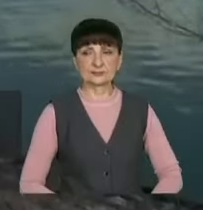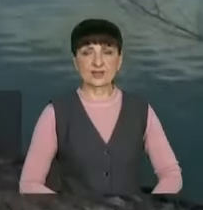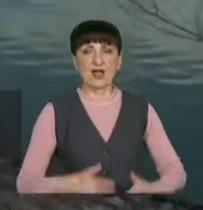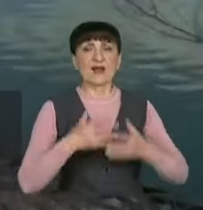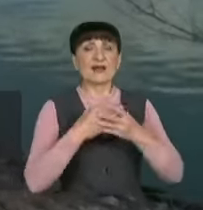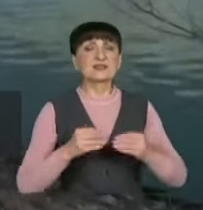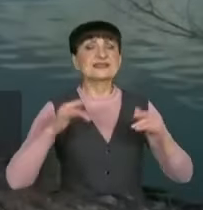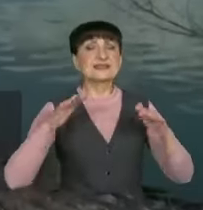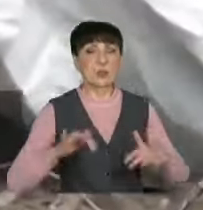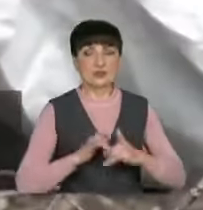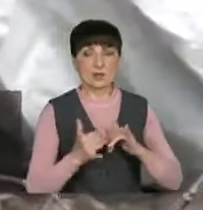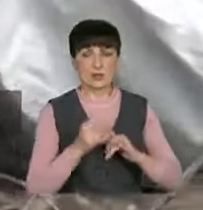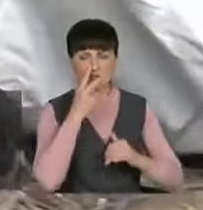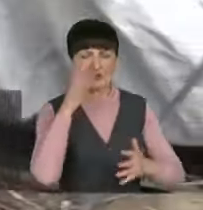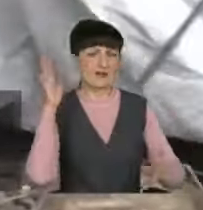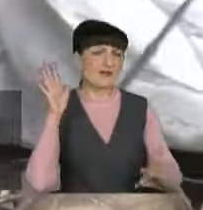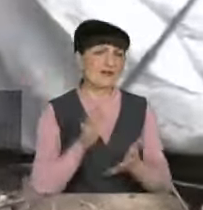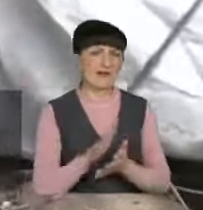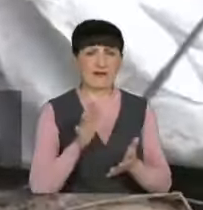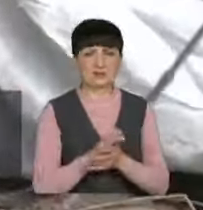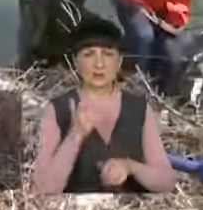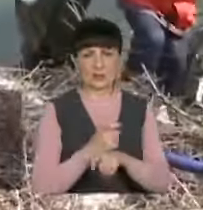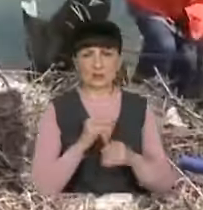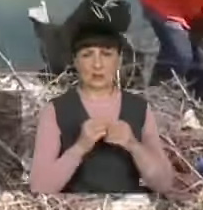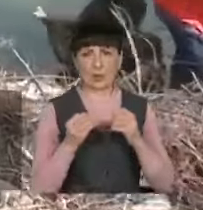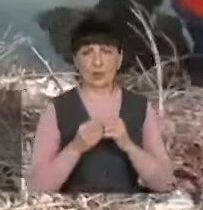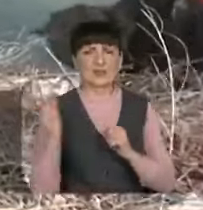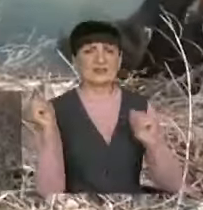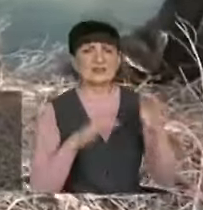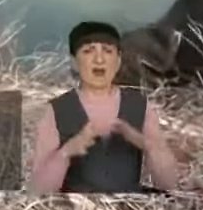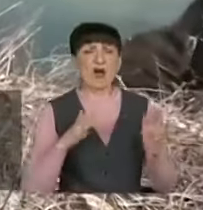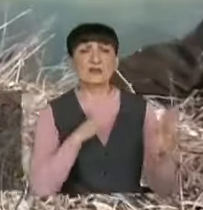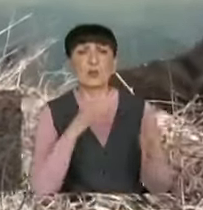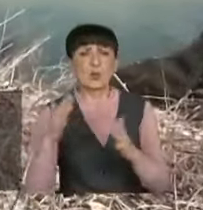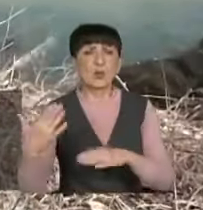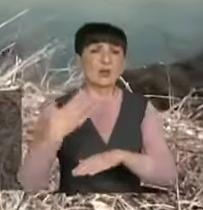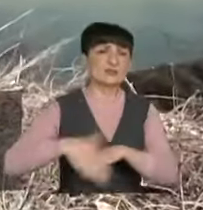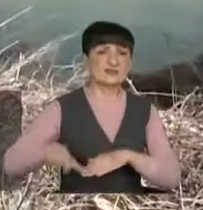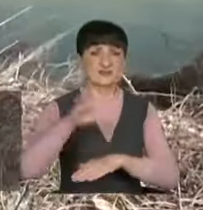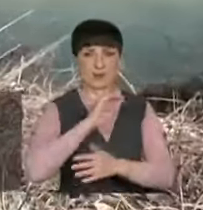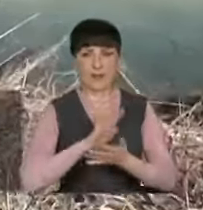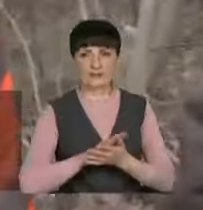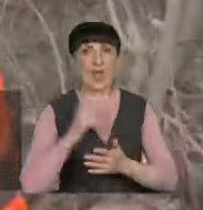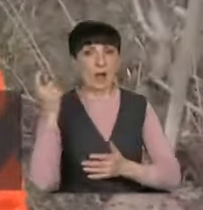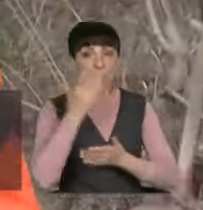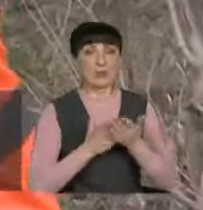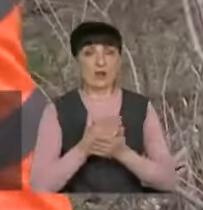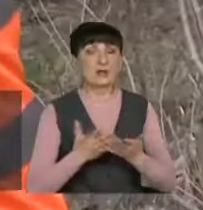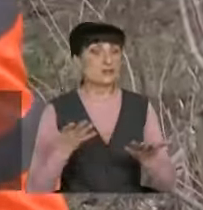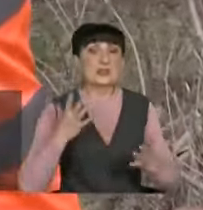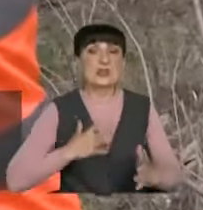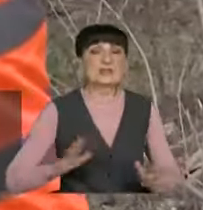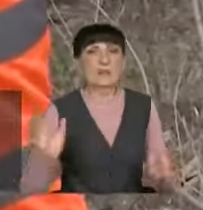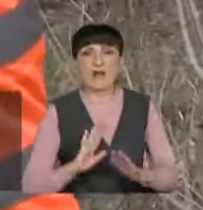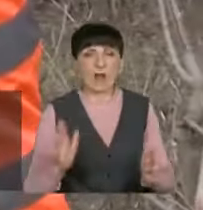Растаявший снег в Усть-Каменогорске обнажил весь масштаб мусорной проблемы. В свалки превратились скверы, улицы, дворы. Коммунальщикам сложно справиться с таким